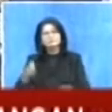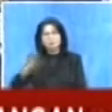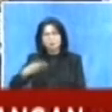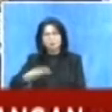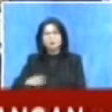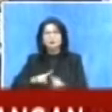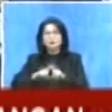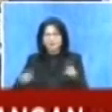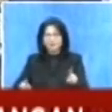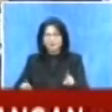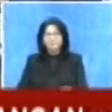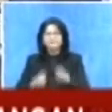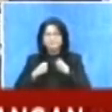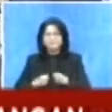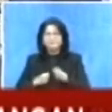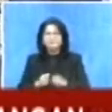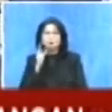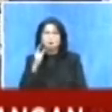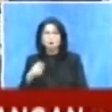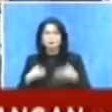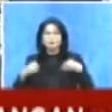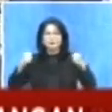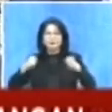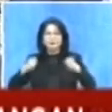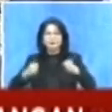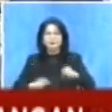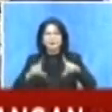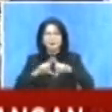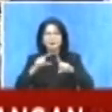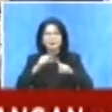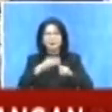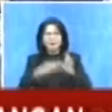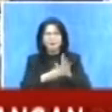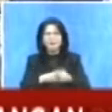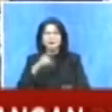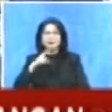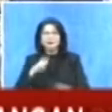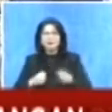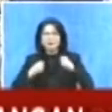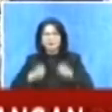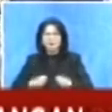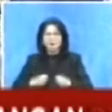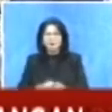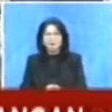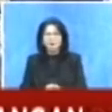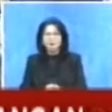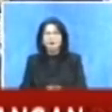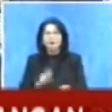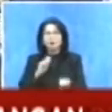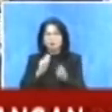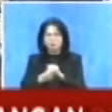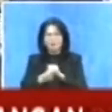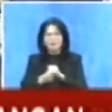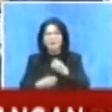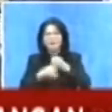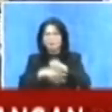juga konsolidatif untuk menyehatkan APBN dengan penguatan reformasi struktural. Karena itu,